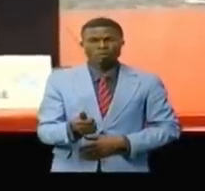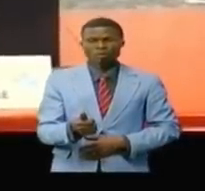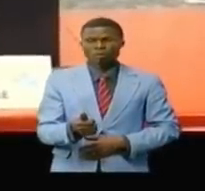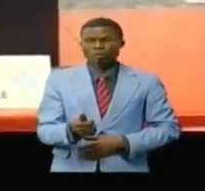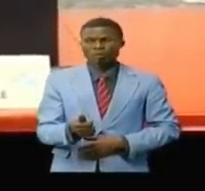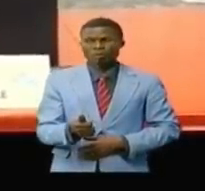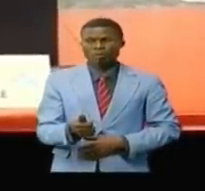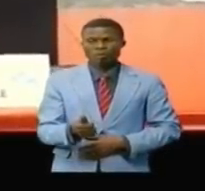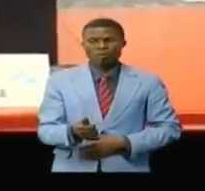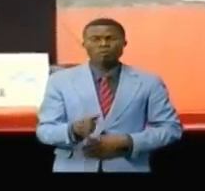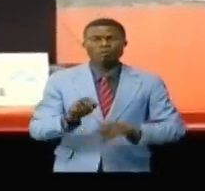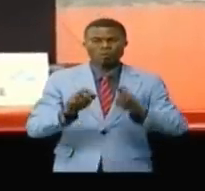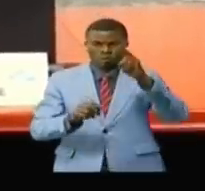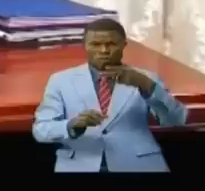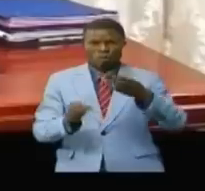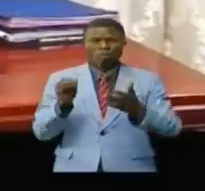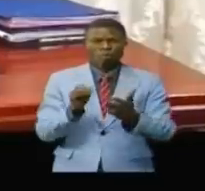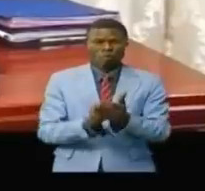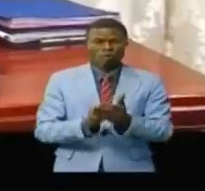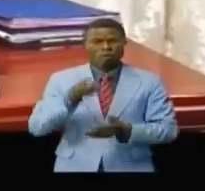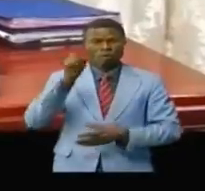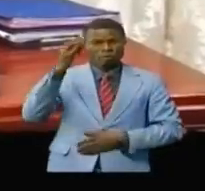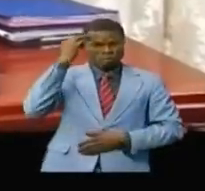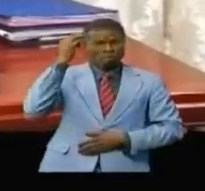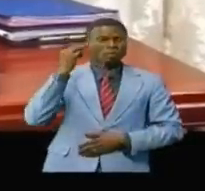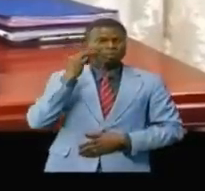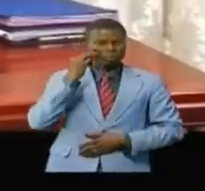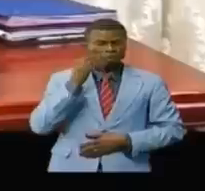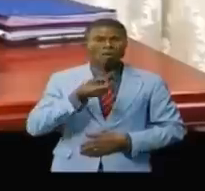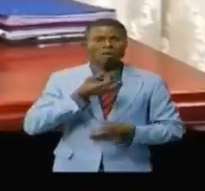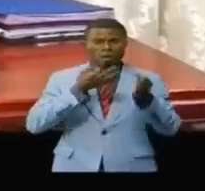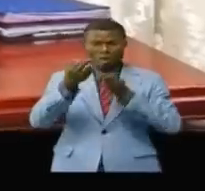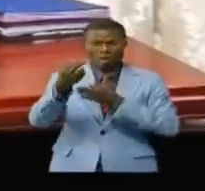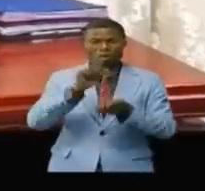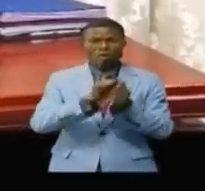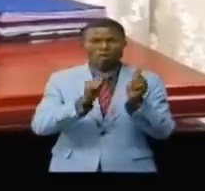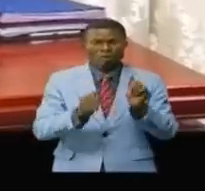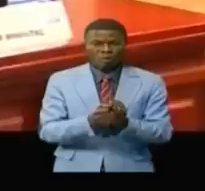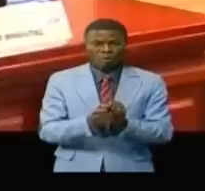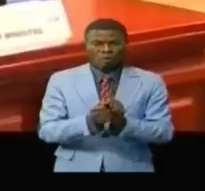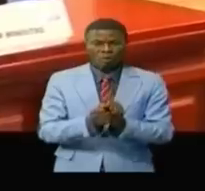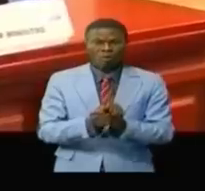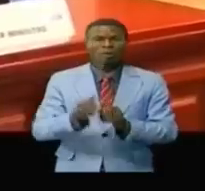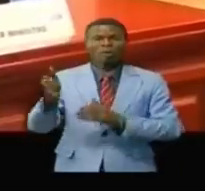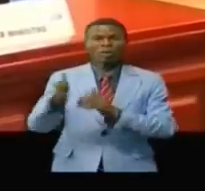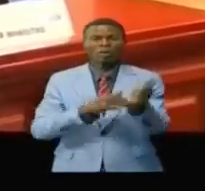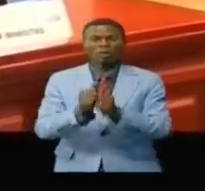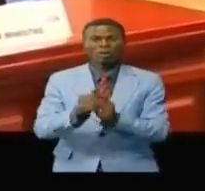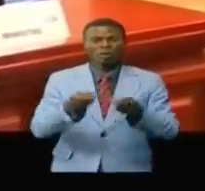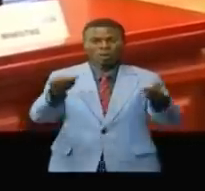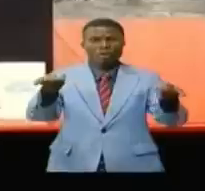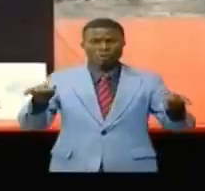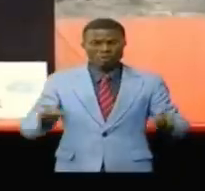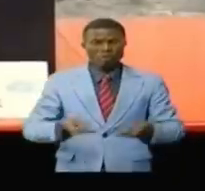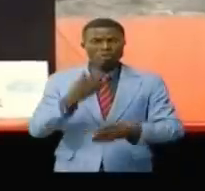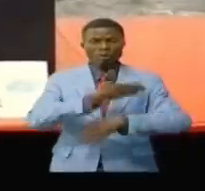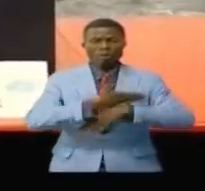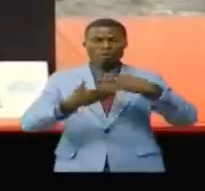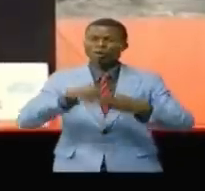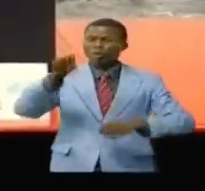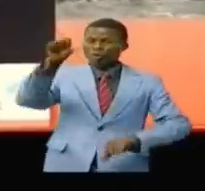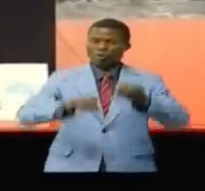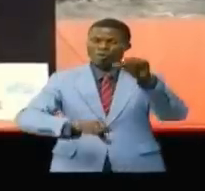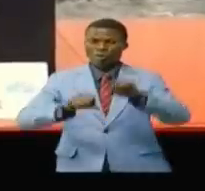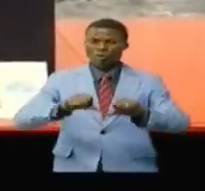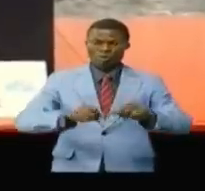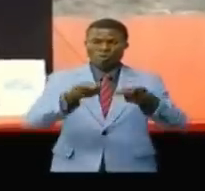En second lieu, le Premier ministre est revenu sur la question de la prolifération de l'occupation et des constructions illicites sur